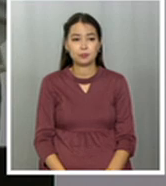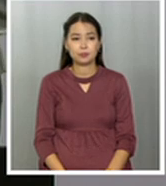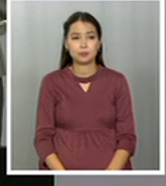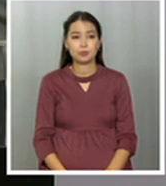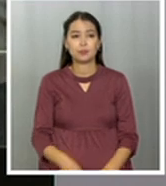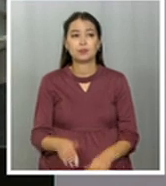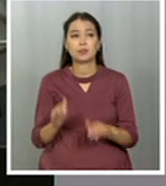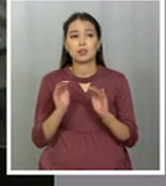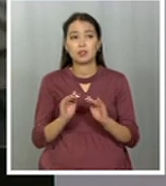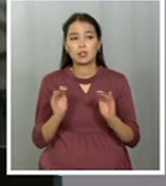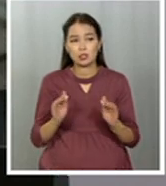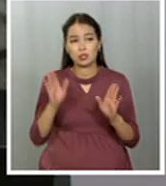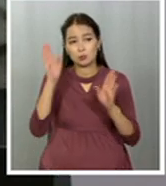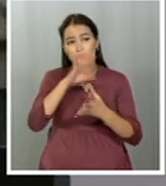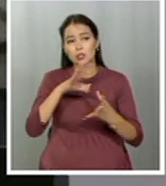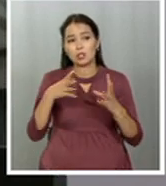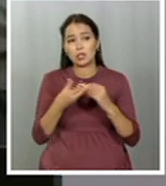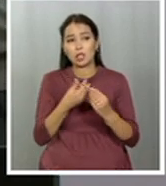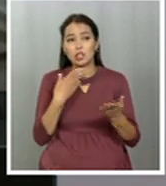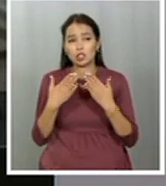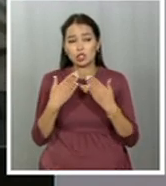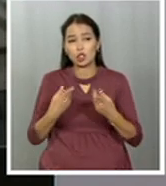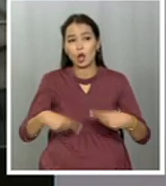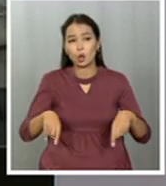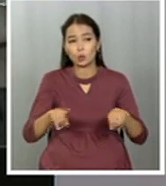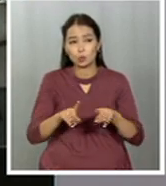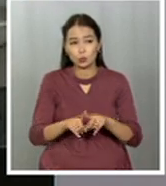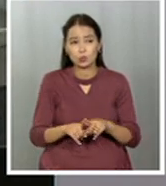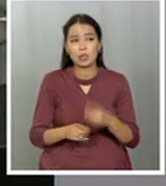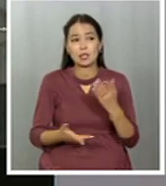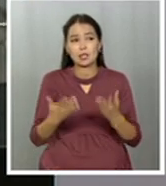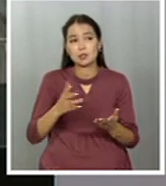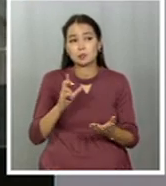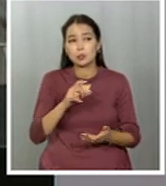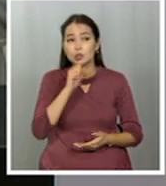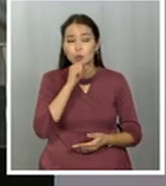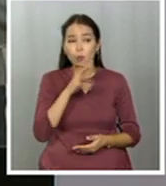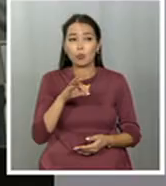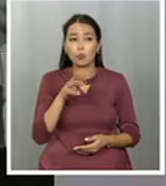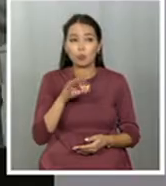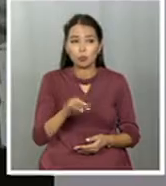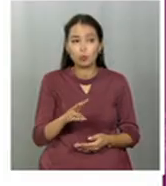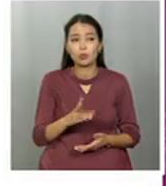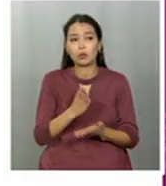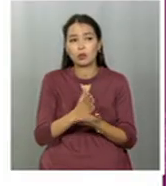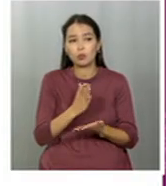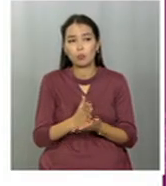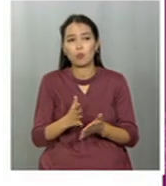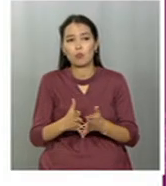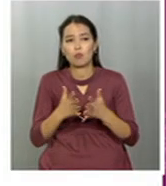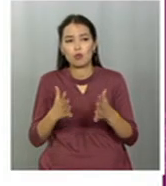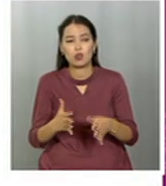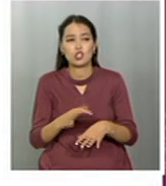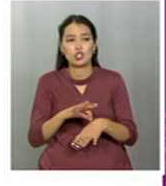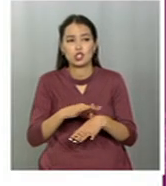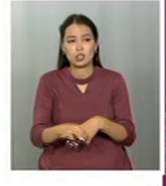Ребята, спрогнозируйте отношения окружающих, если бы дед Мамун обладал более жестким характером.